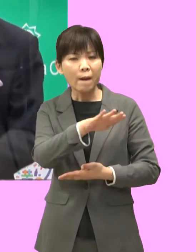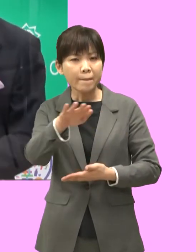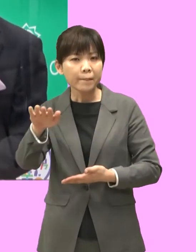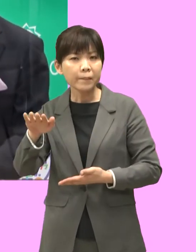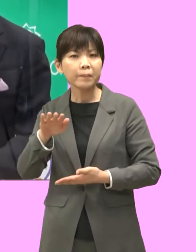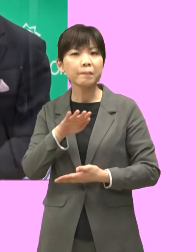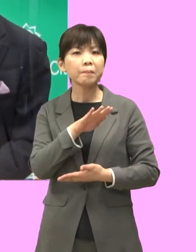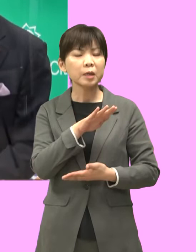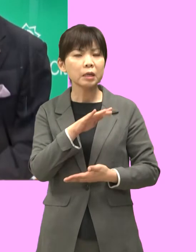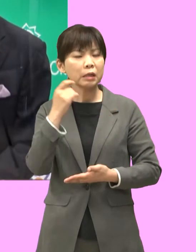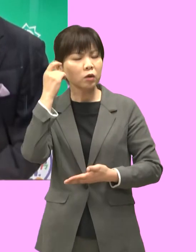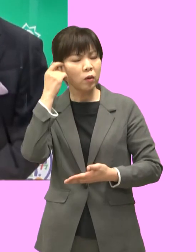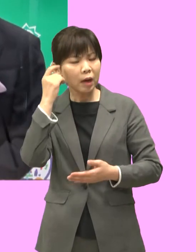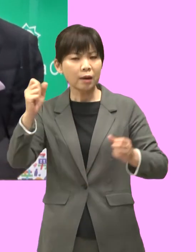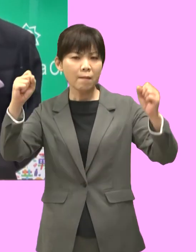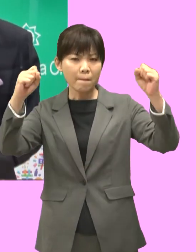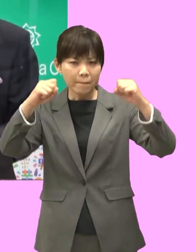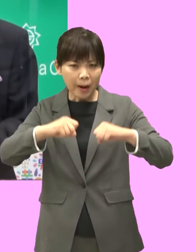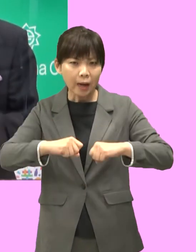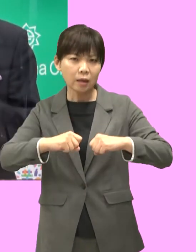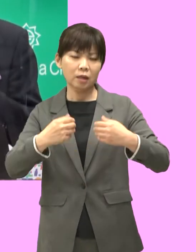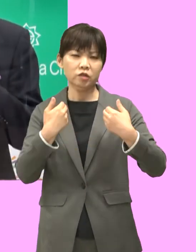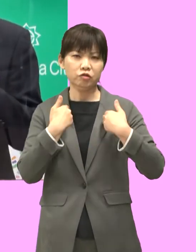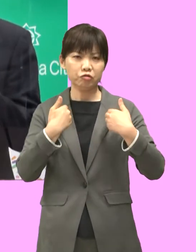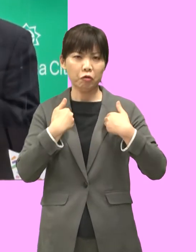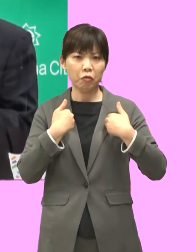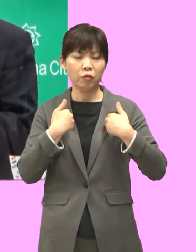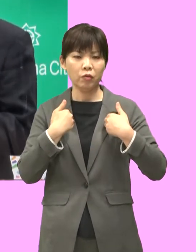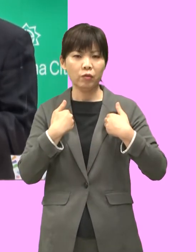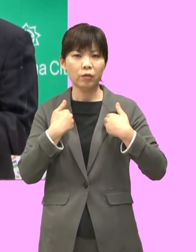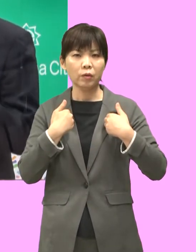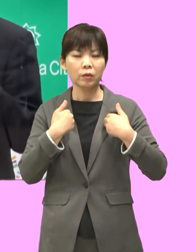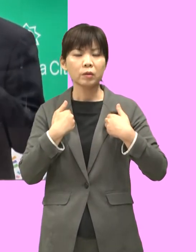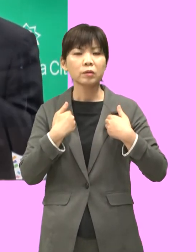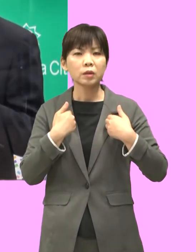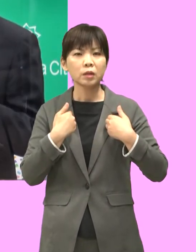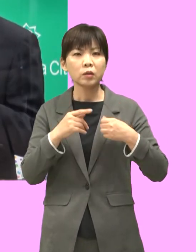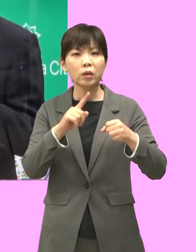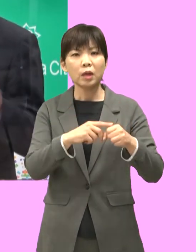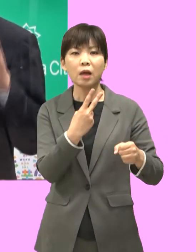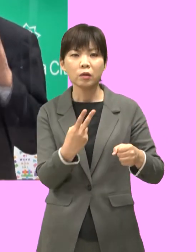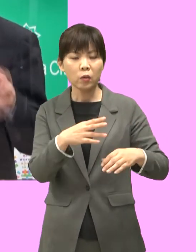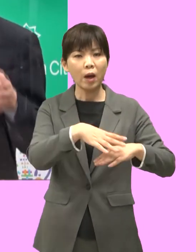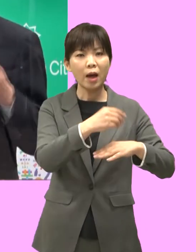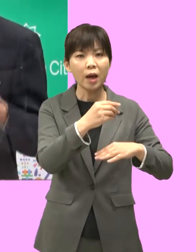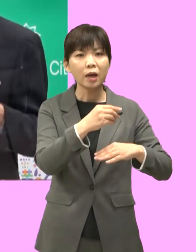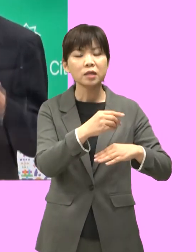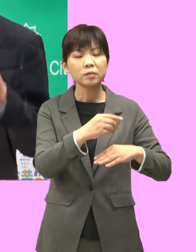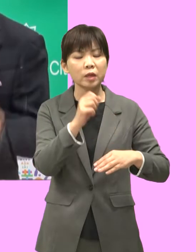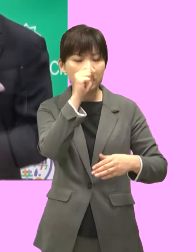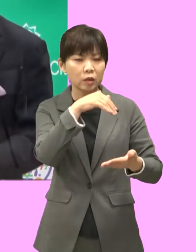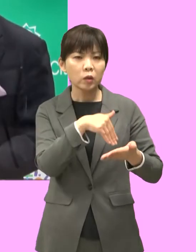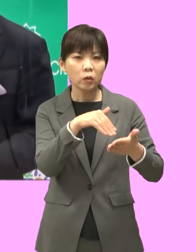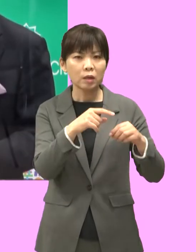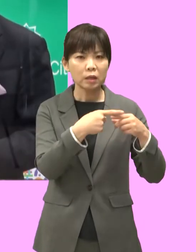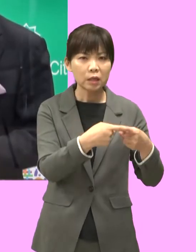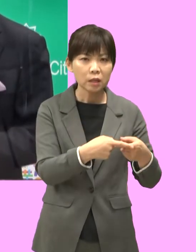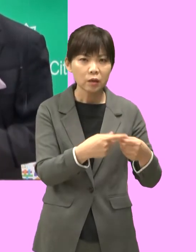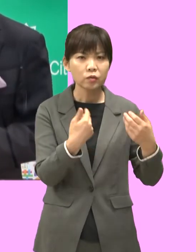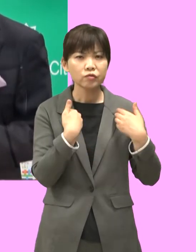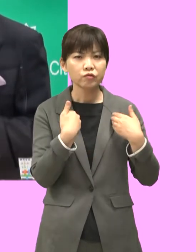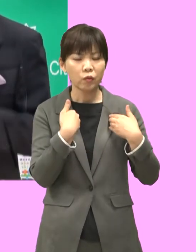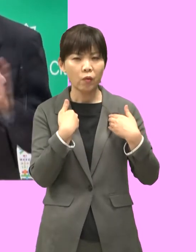決定も必要になってくるわけですね。そうすると大体年度当初に町内会としての予算組みをしないと買えないというのがあって